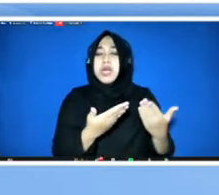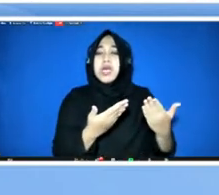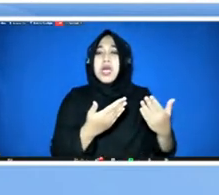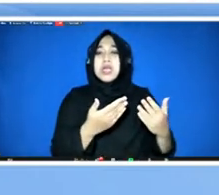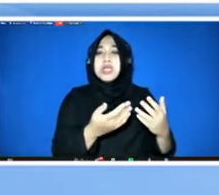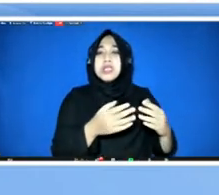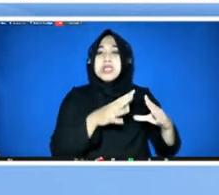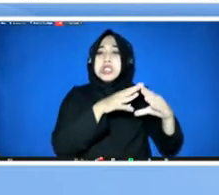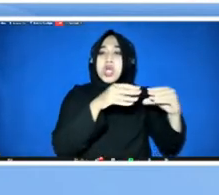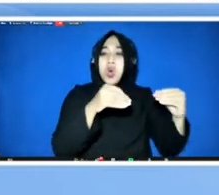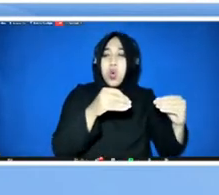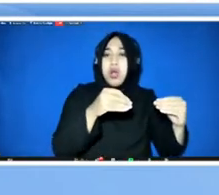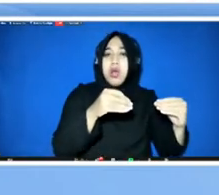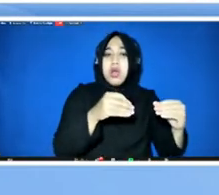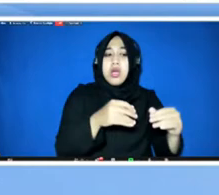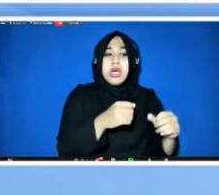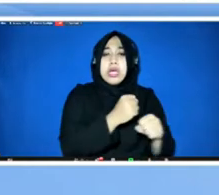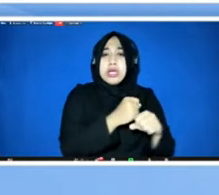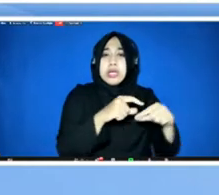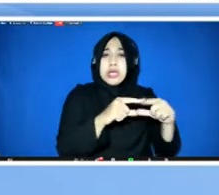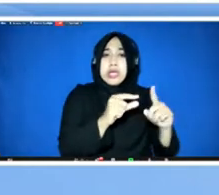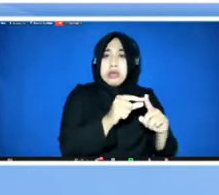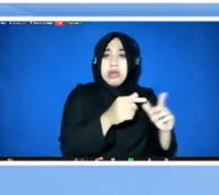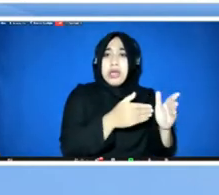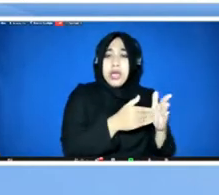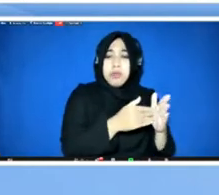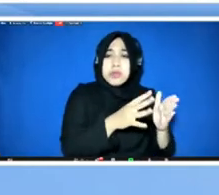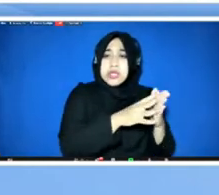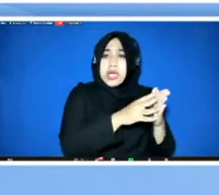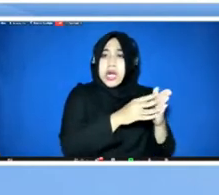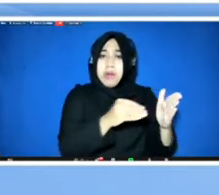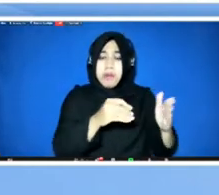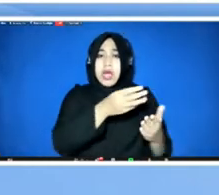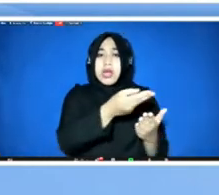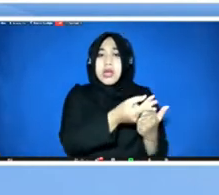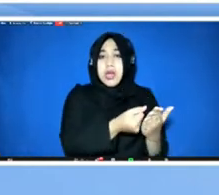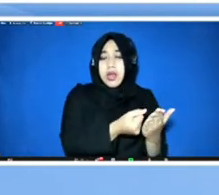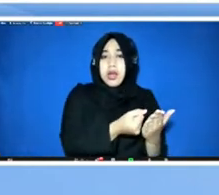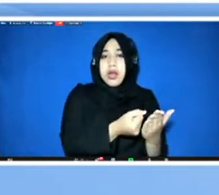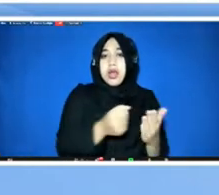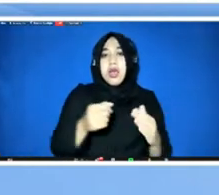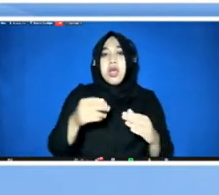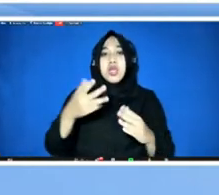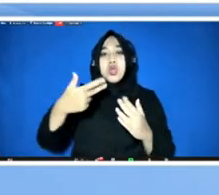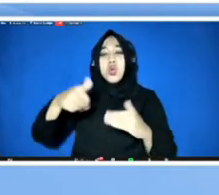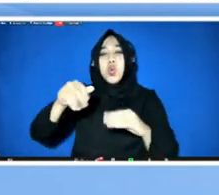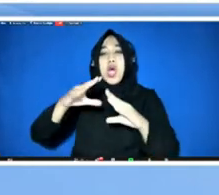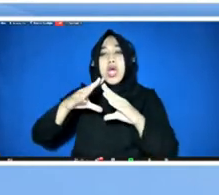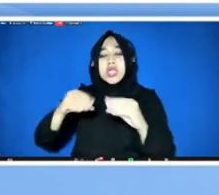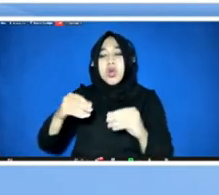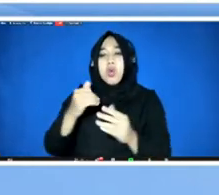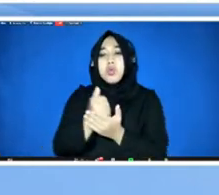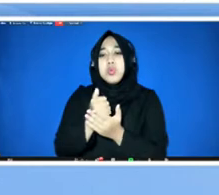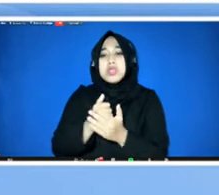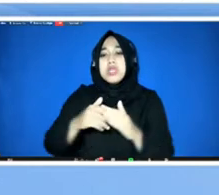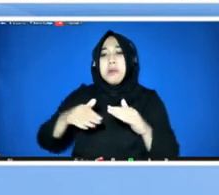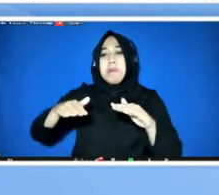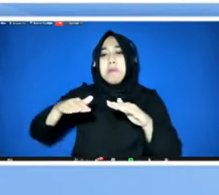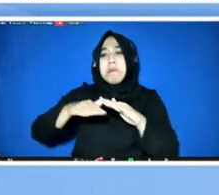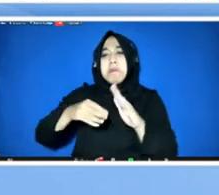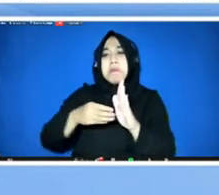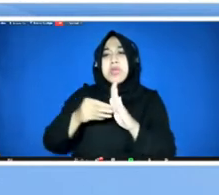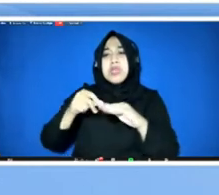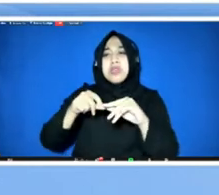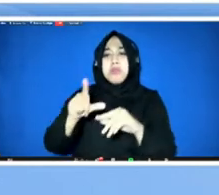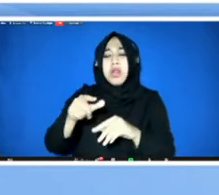artian gap serapan dana daerah di luar Jawa itu masih minimal dibandingkan dengan dana